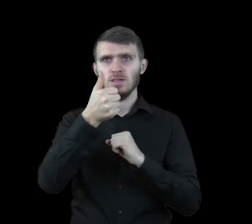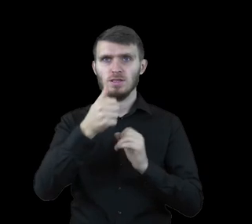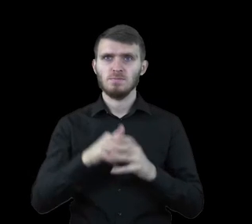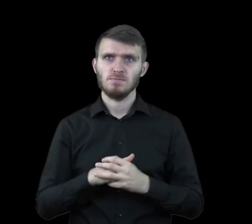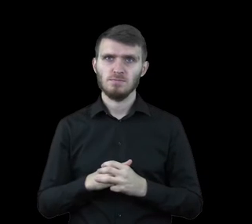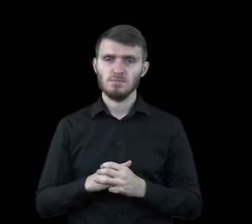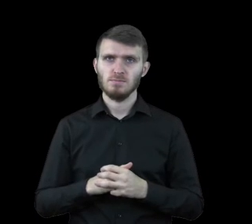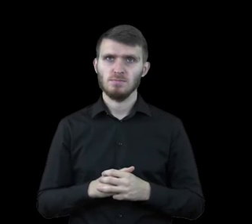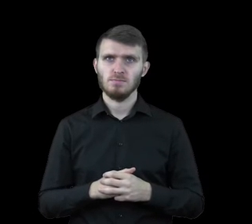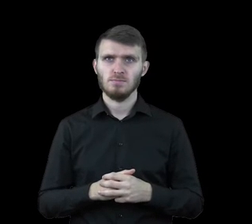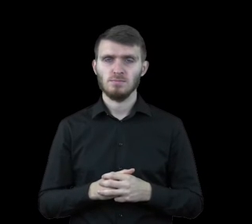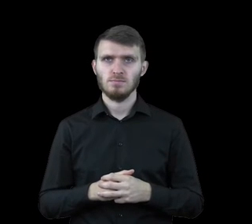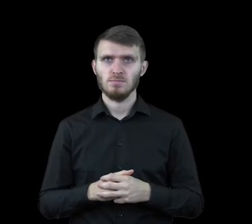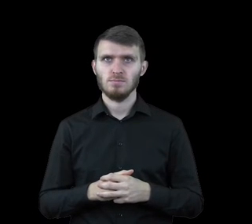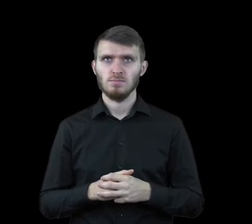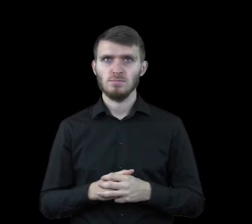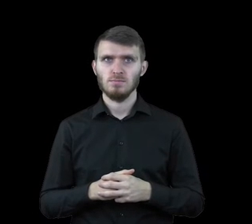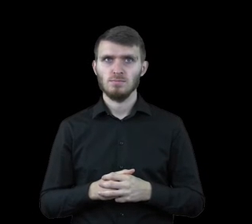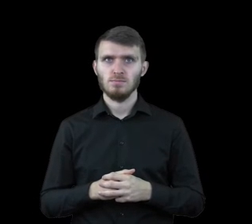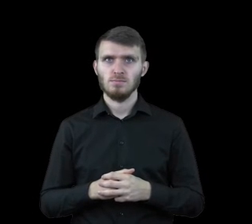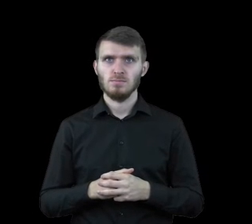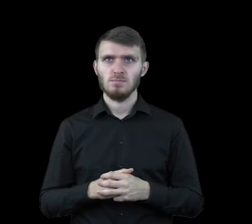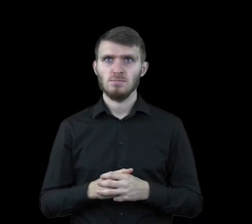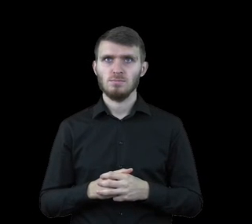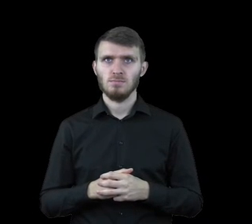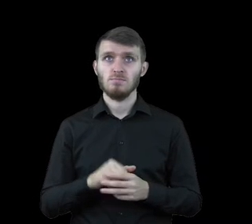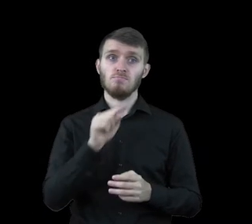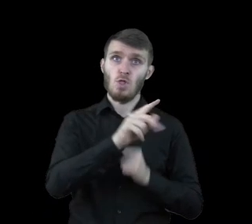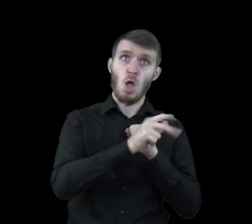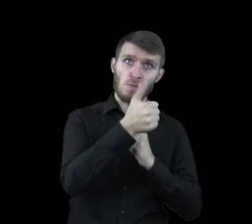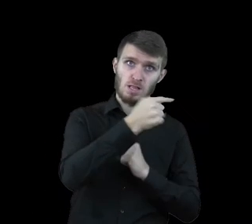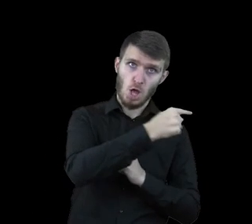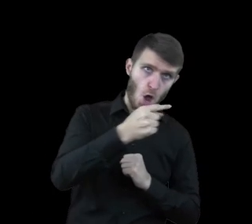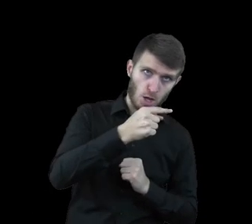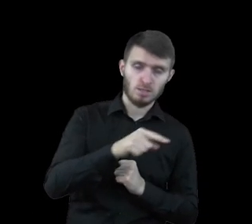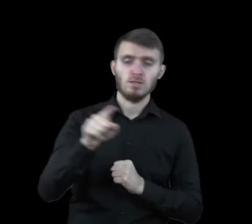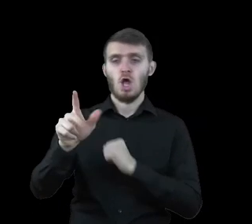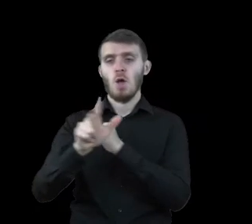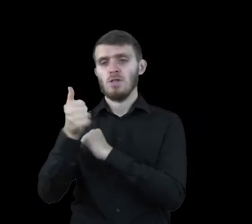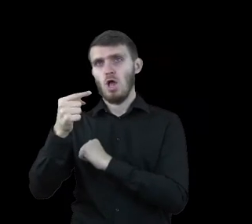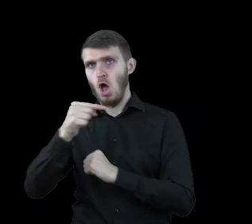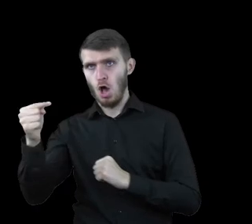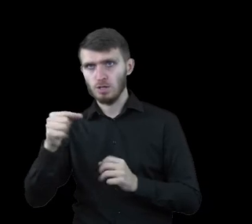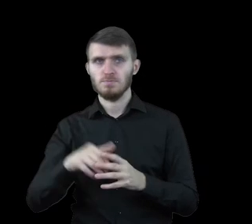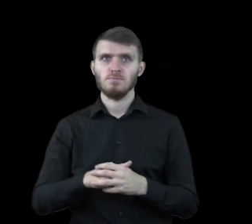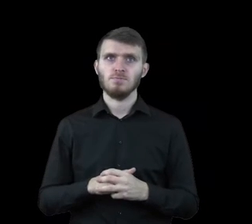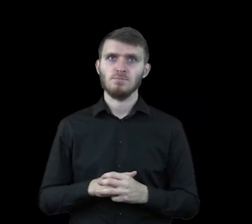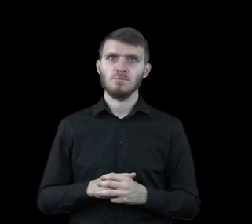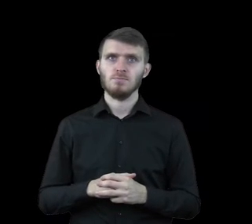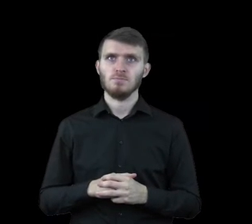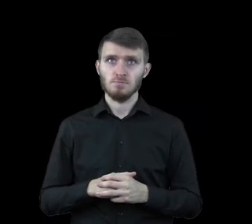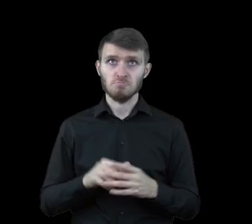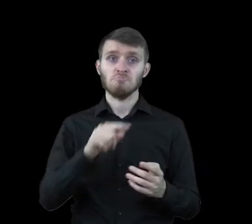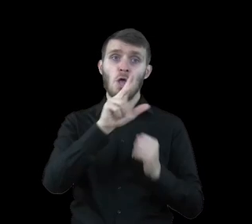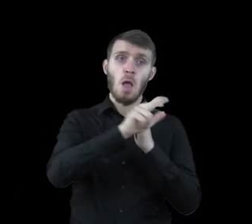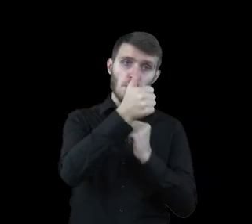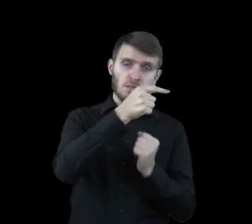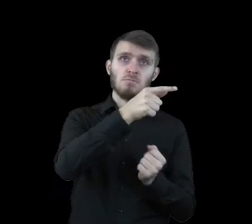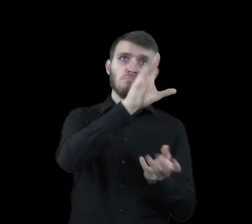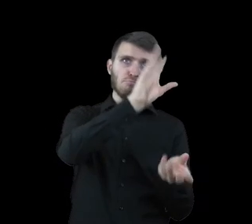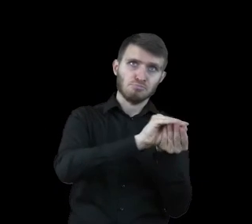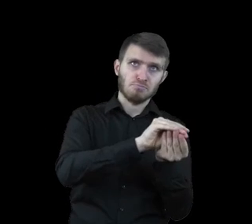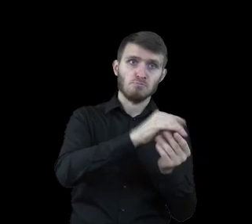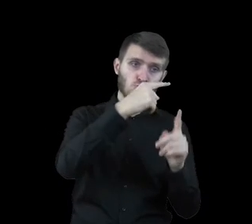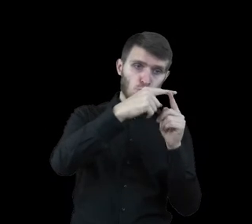osiemdziesiąt jeden, czyli od tej strony odejmiemy osiemdziesiąt jeden, oraz od tej strony odejmiemy sobie osiemdziesiąt jeden.